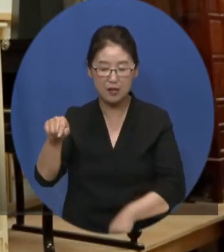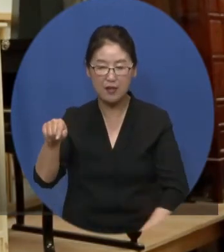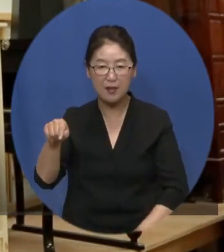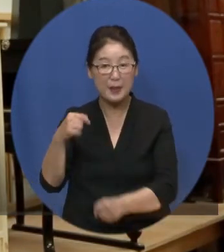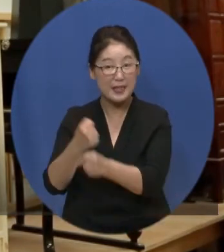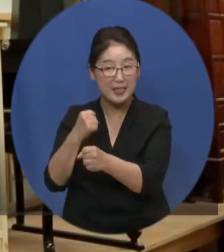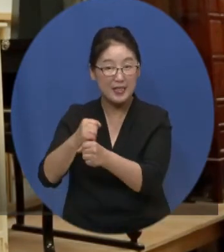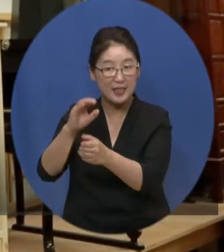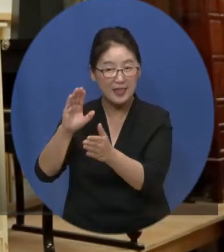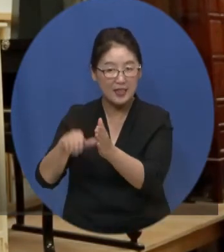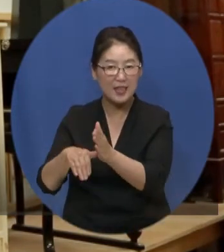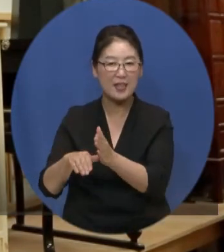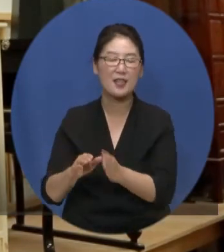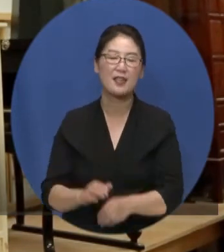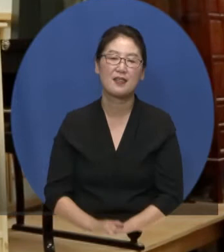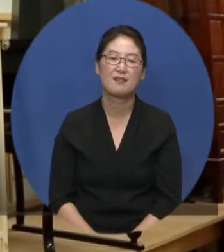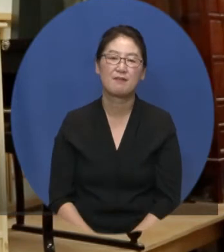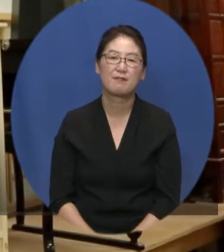어